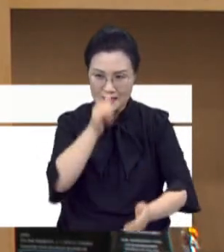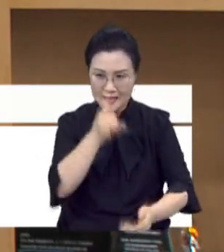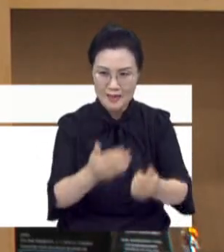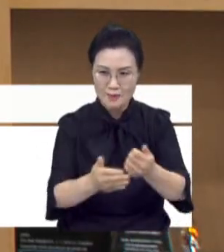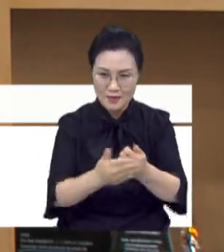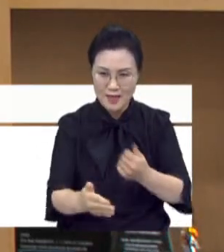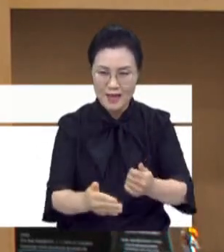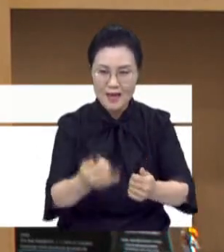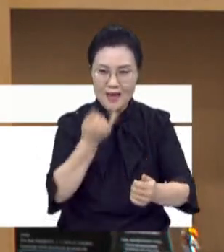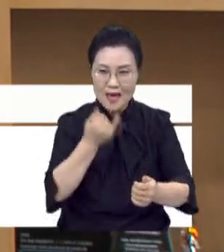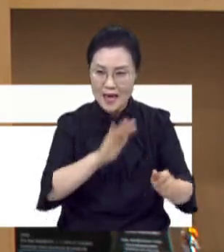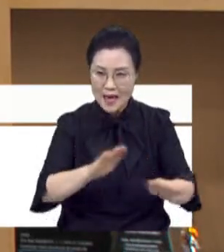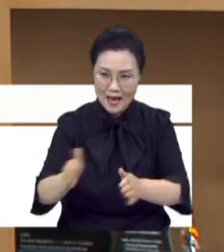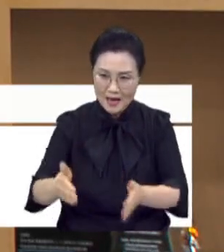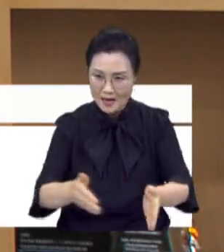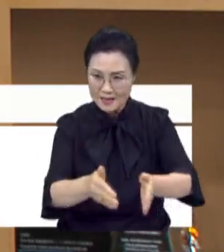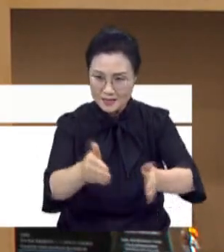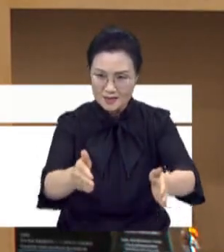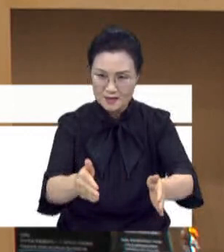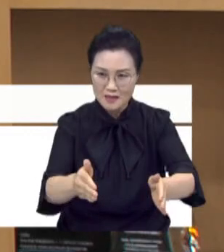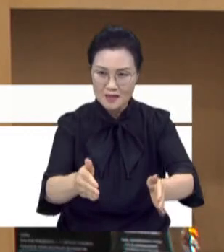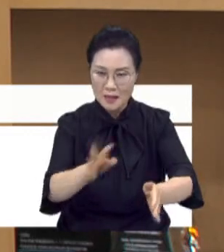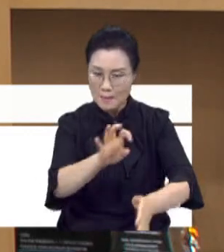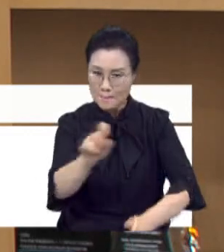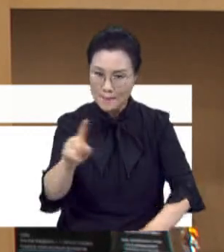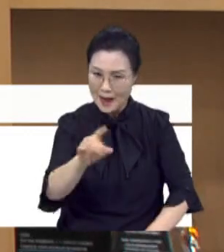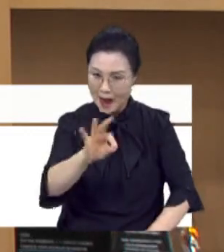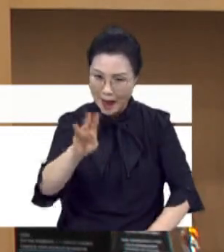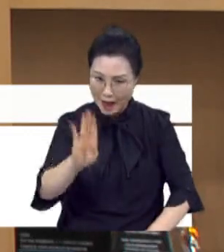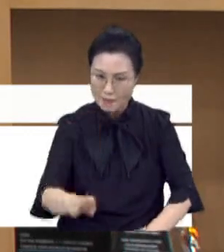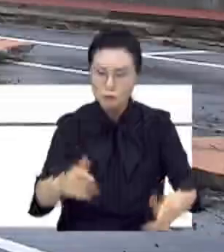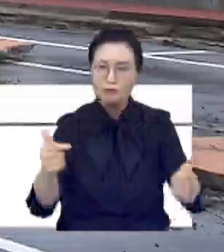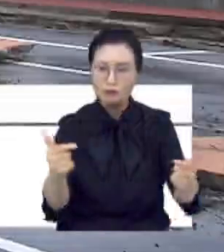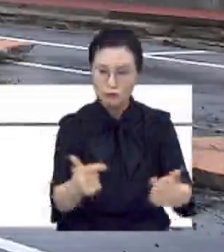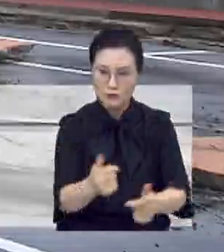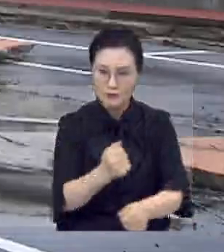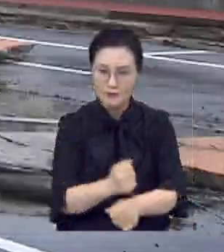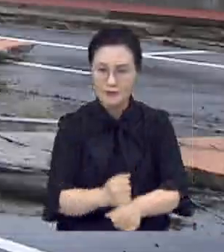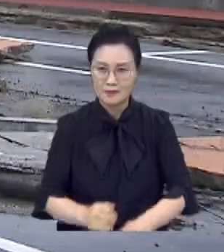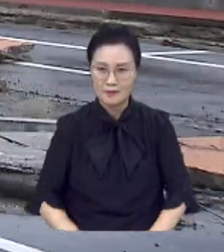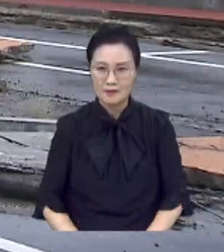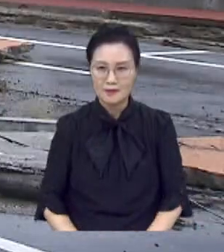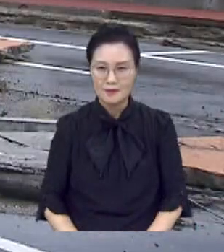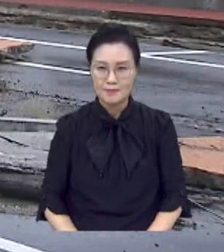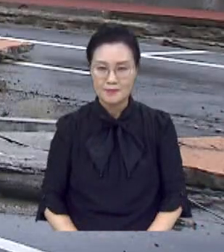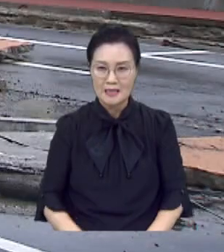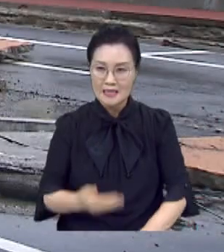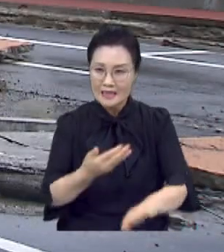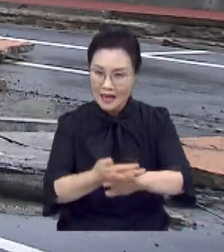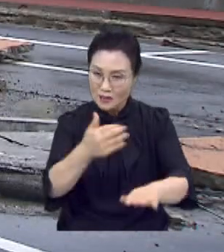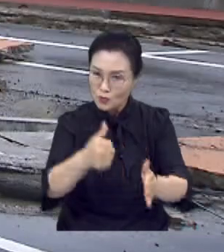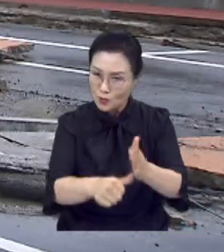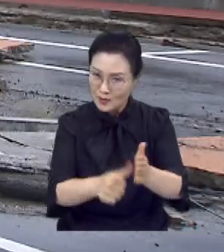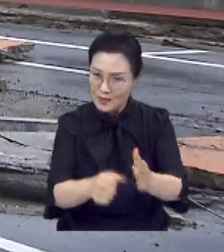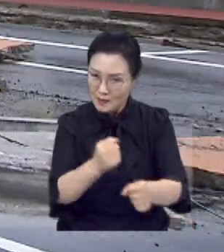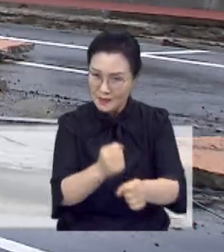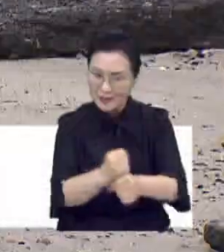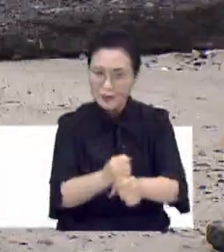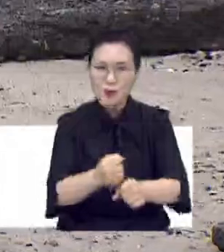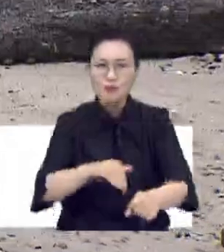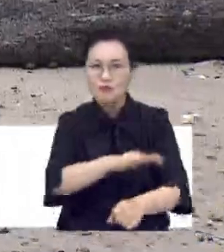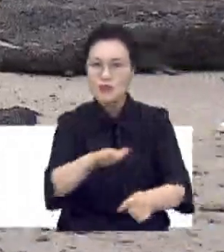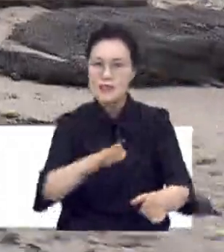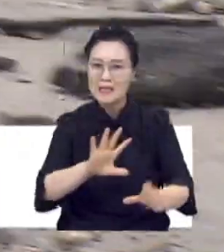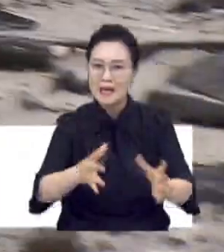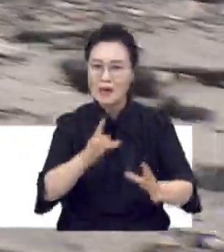때문에 최대한 해안가에서는 파업을 줄이는. 다른 소재 개발은 우리나라뿐만 아니라